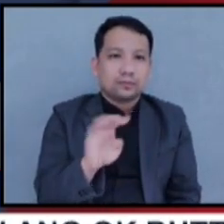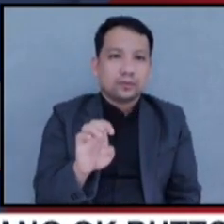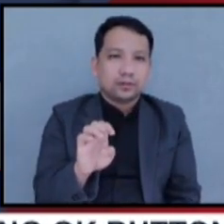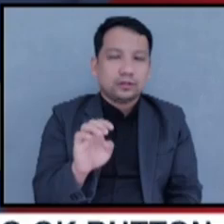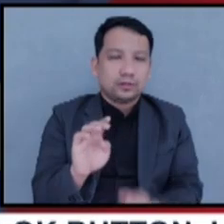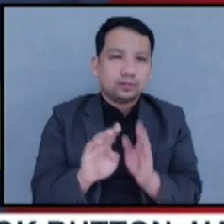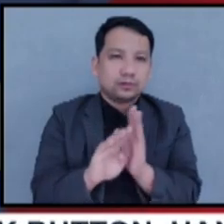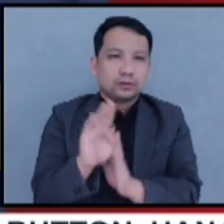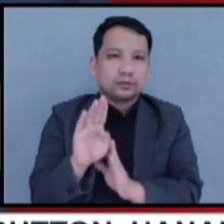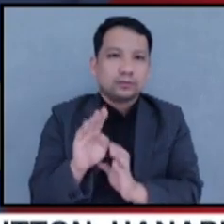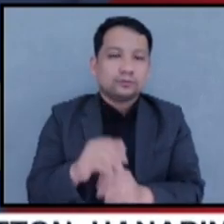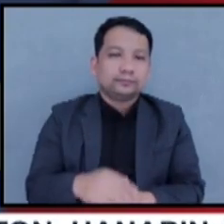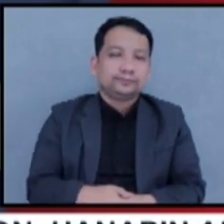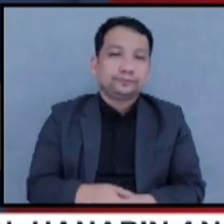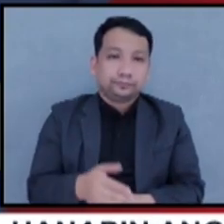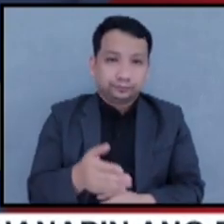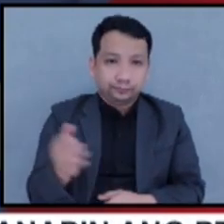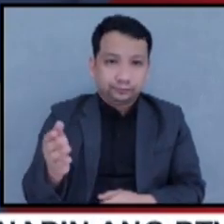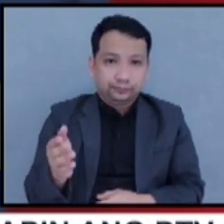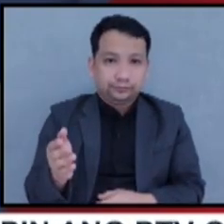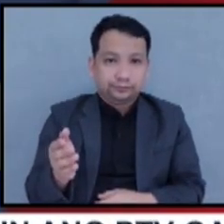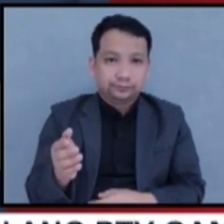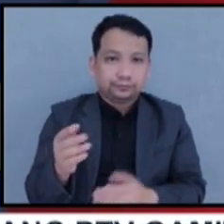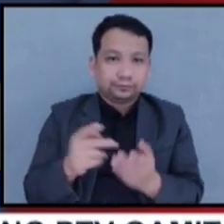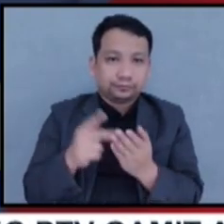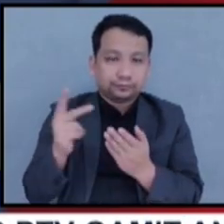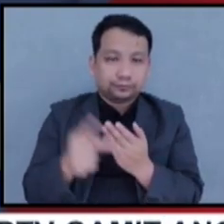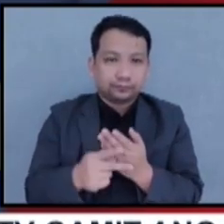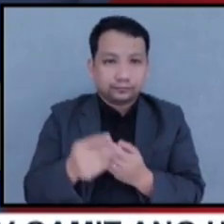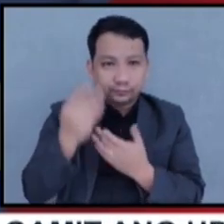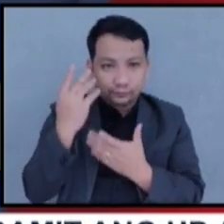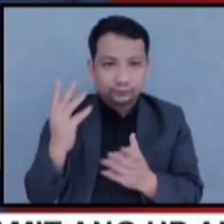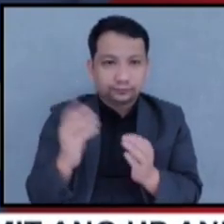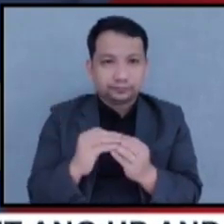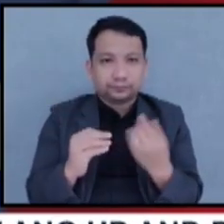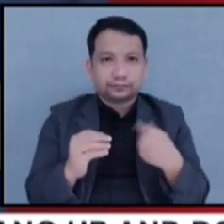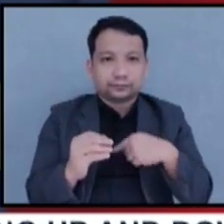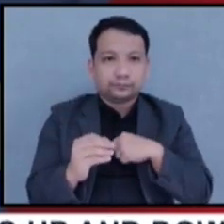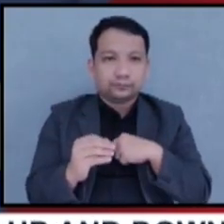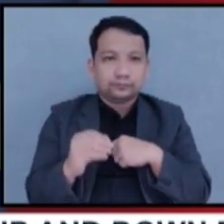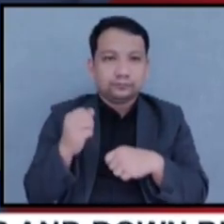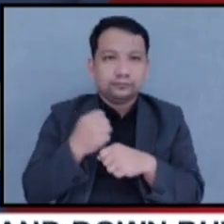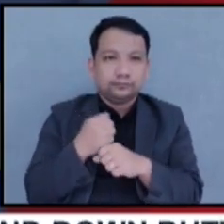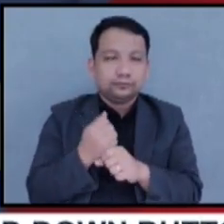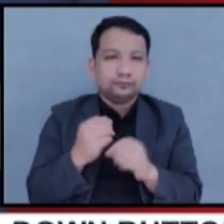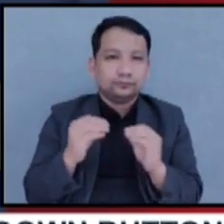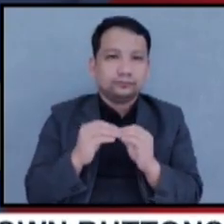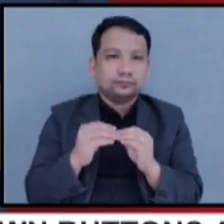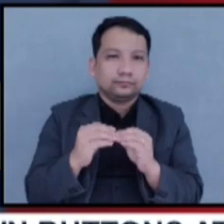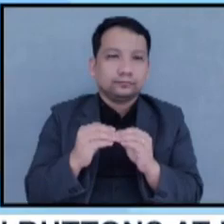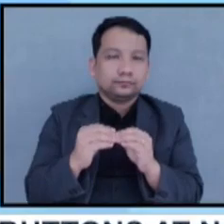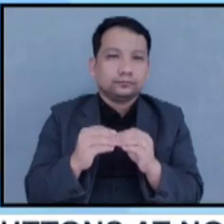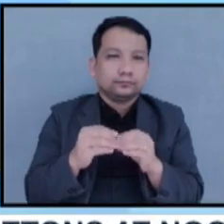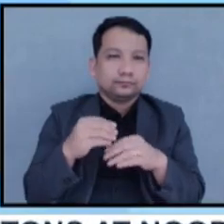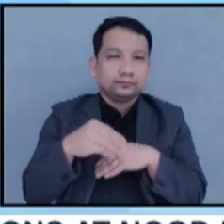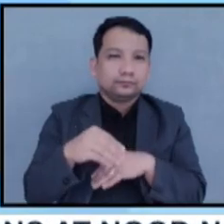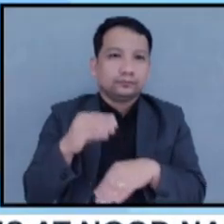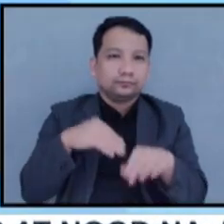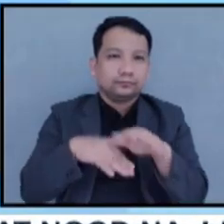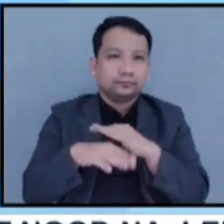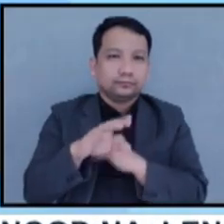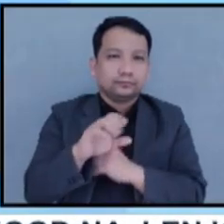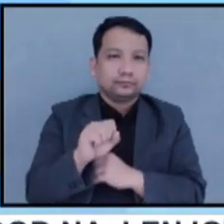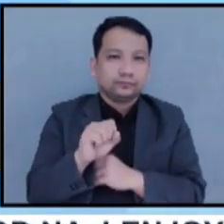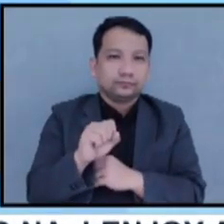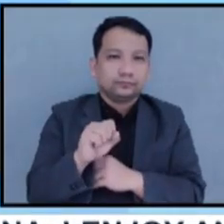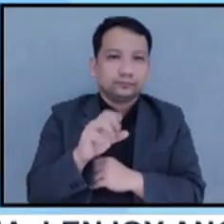no? So, under this program, we wanted to create more market access sa ating mga SMEs,